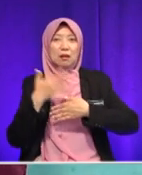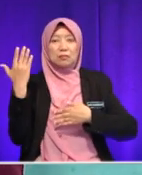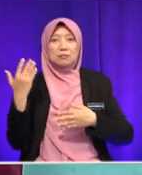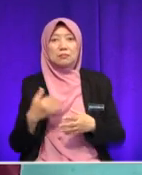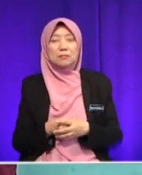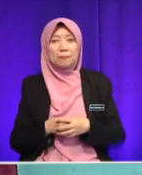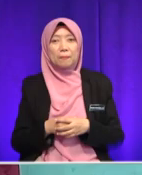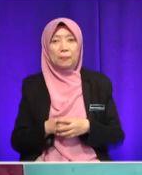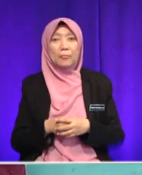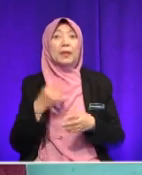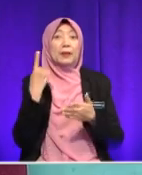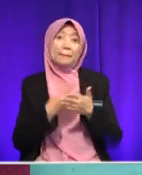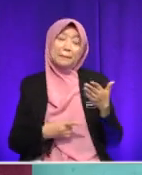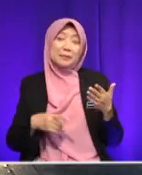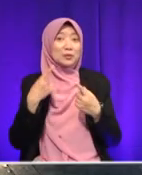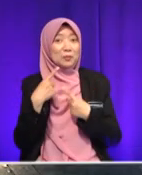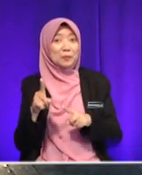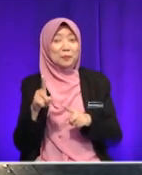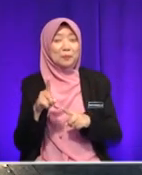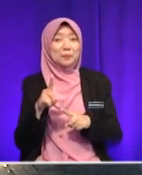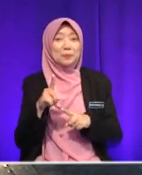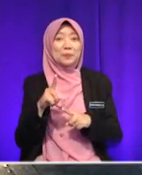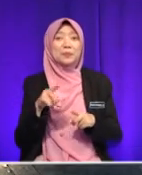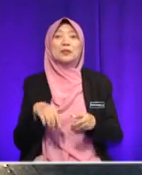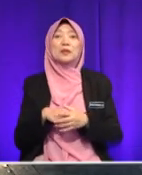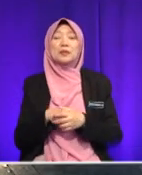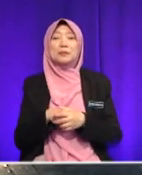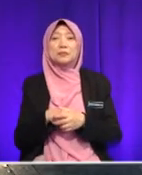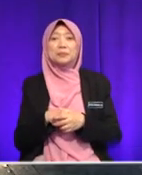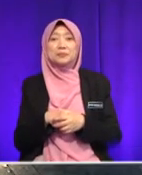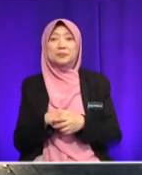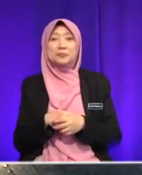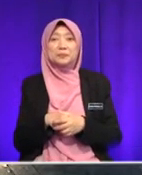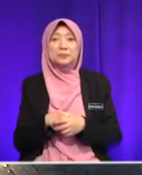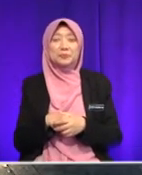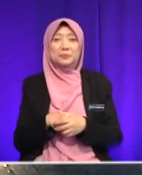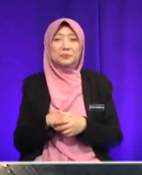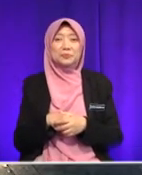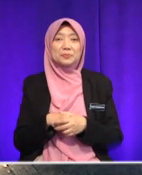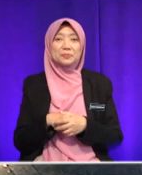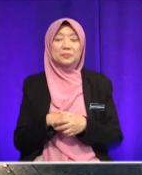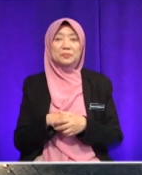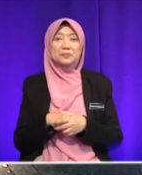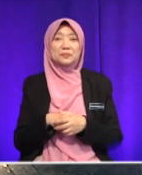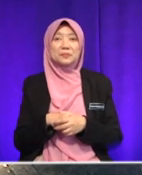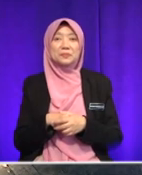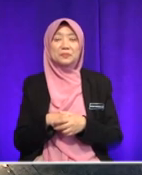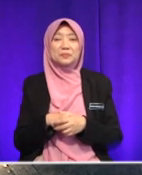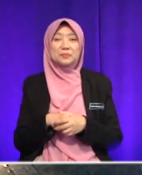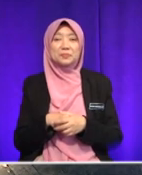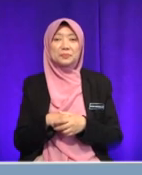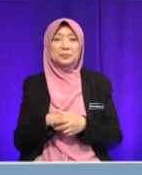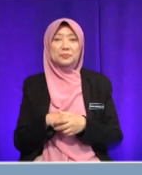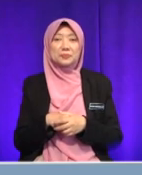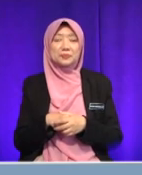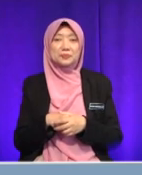Apakah itu jawapan untuk faktor skala? Oh, itu dia. Livanesh. Dari tadi dia dah tersenyum, cikgu. Bersedia betul? Nak menjawab. Silakan. Silakan.